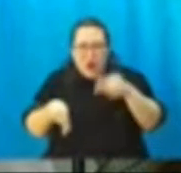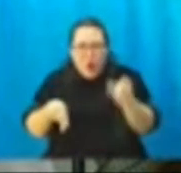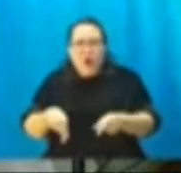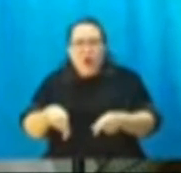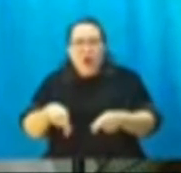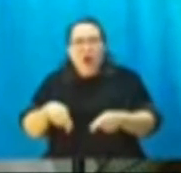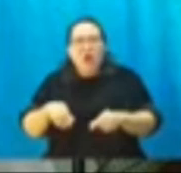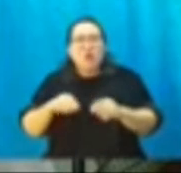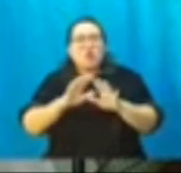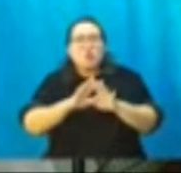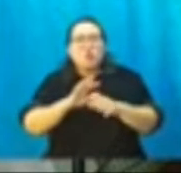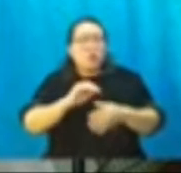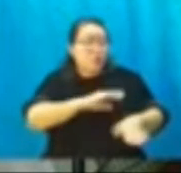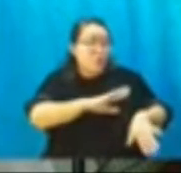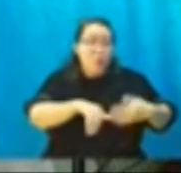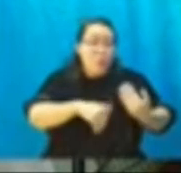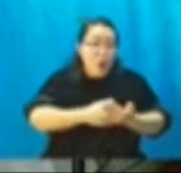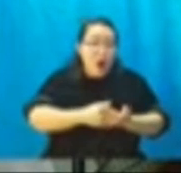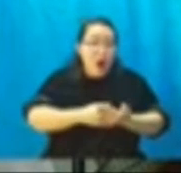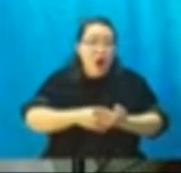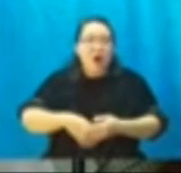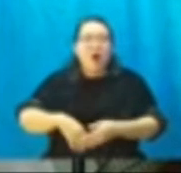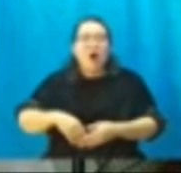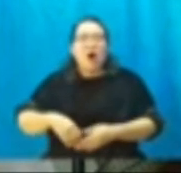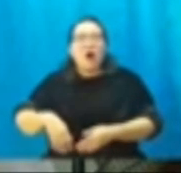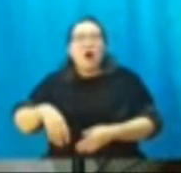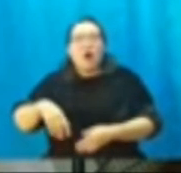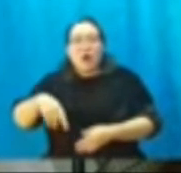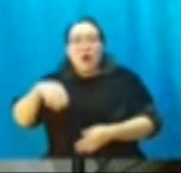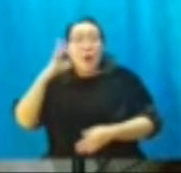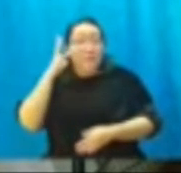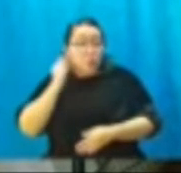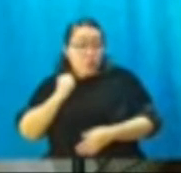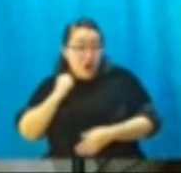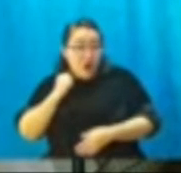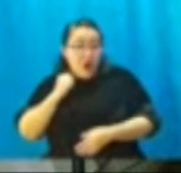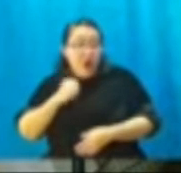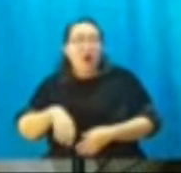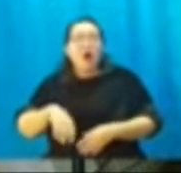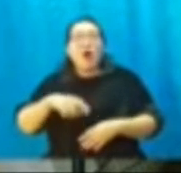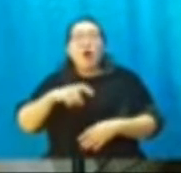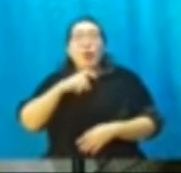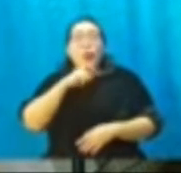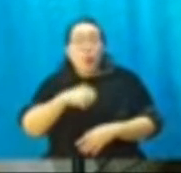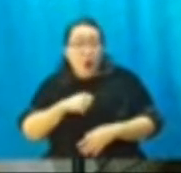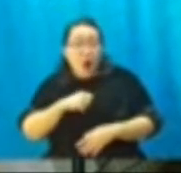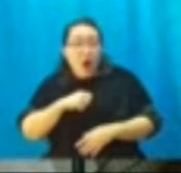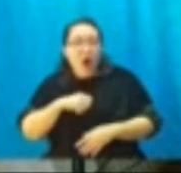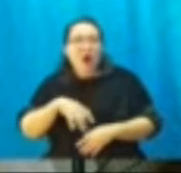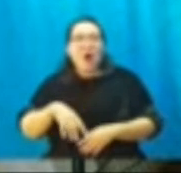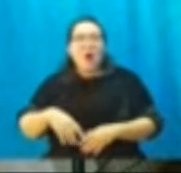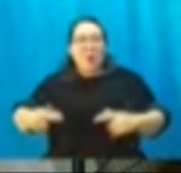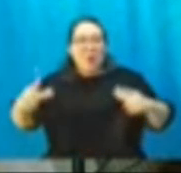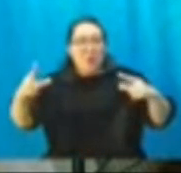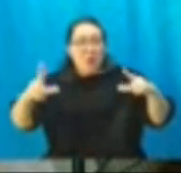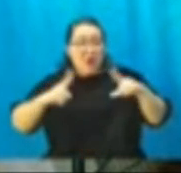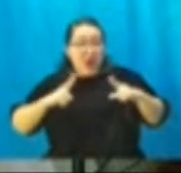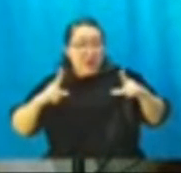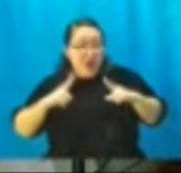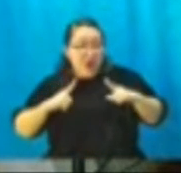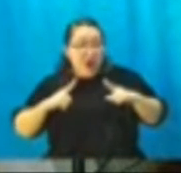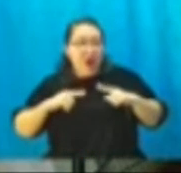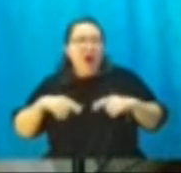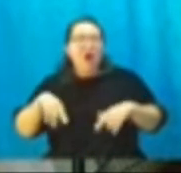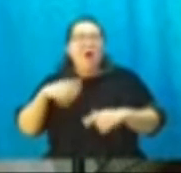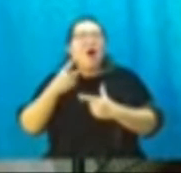diserang Hai tua muda laki-laki perempuan rakyat jelata atau pemimpin